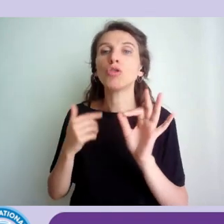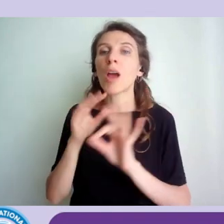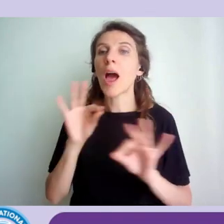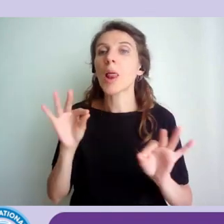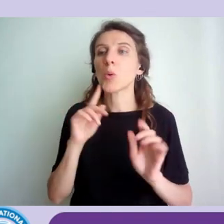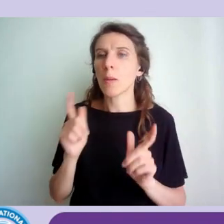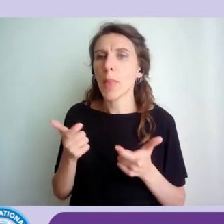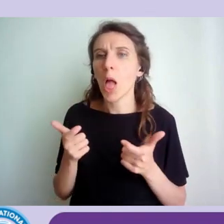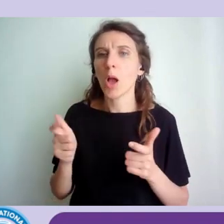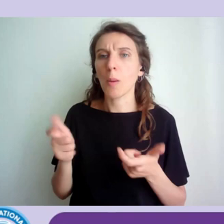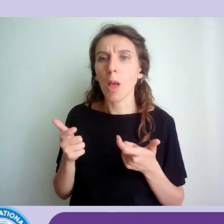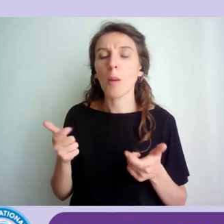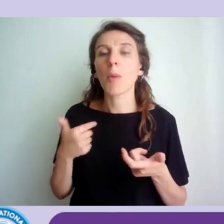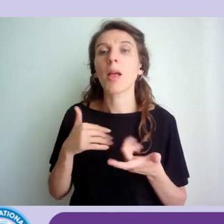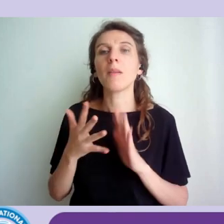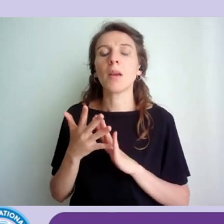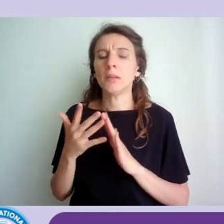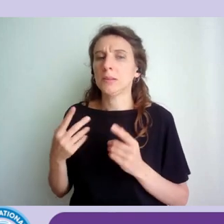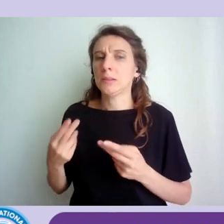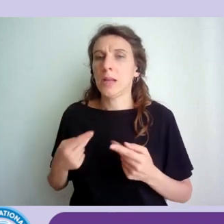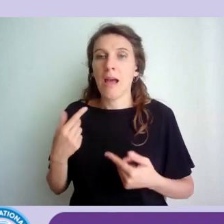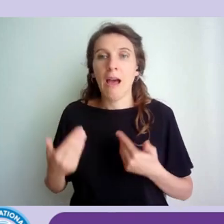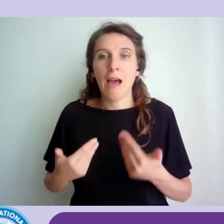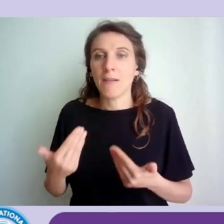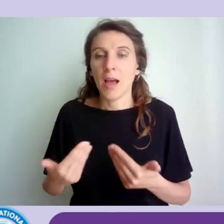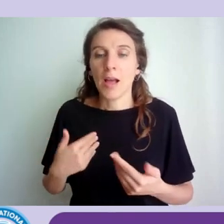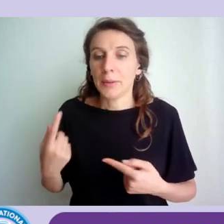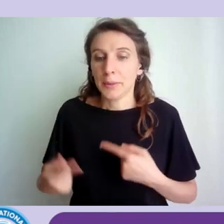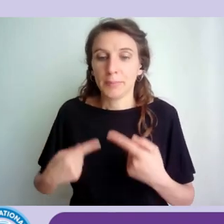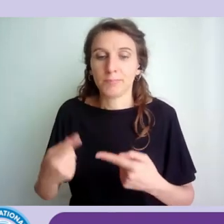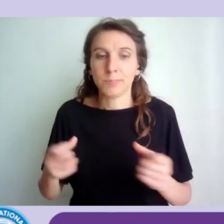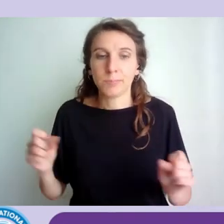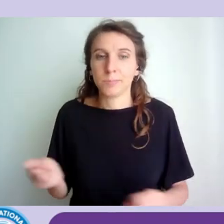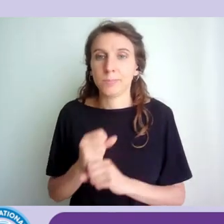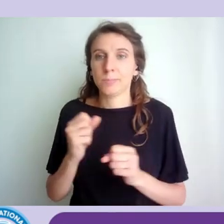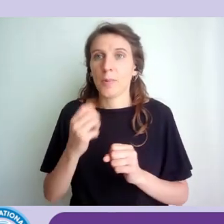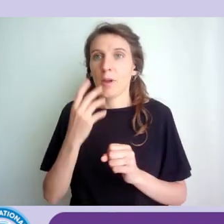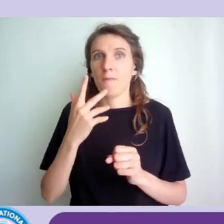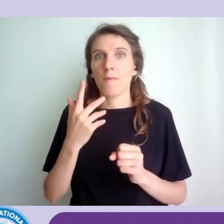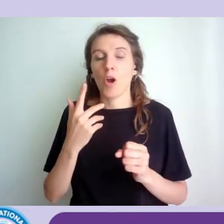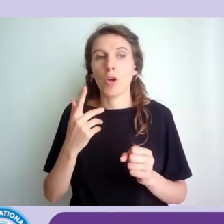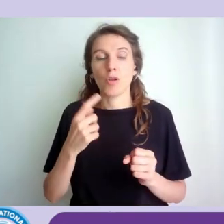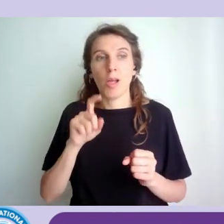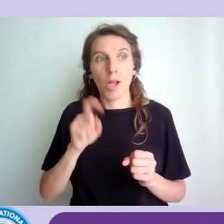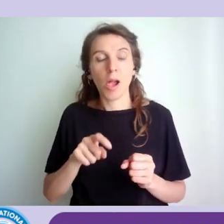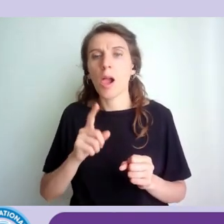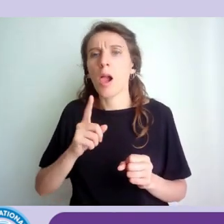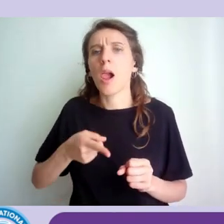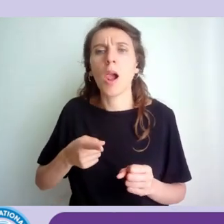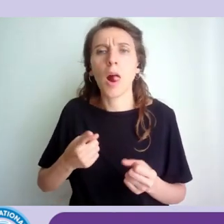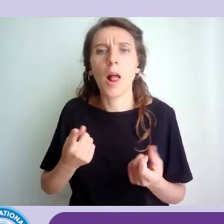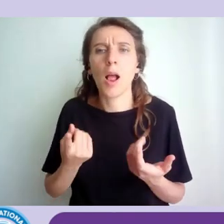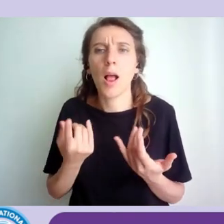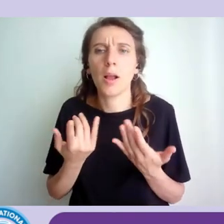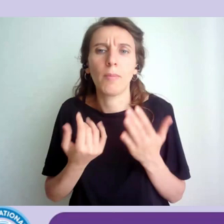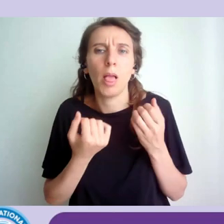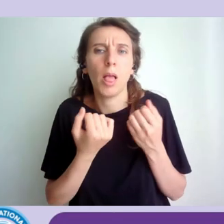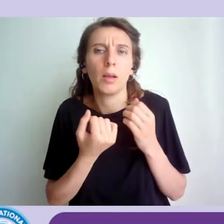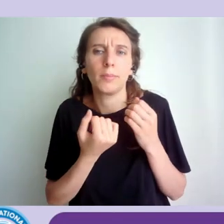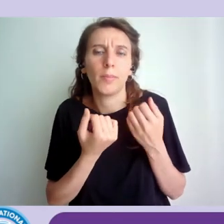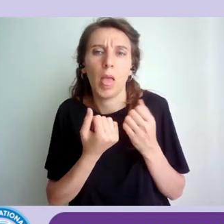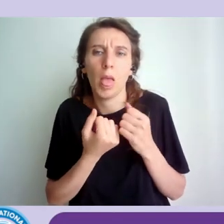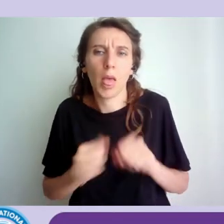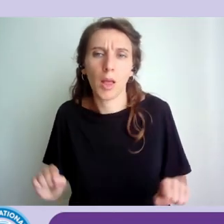bloccanti per cui non si riesce e in qualche modo a portare a termine un Task Ecco